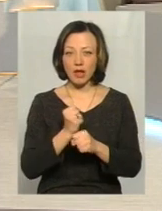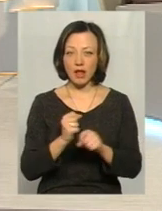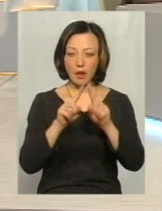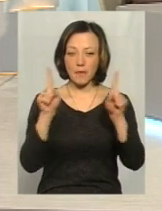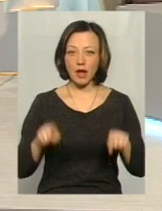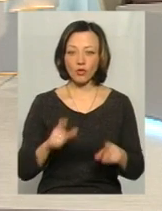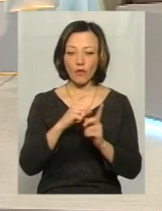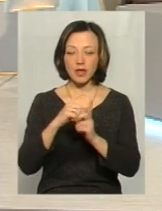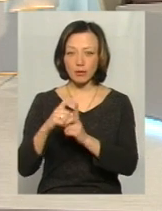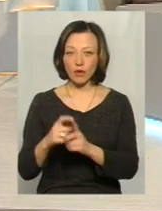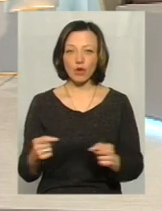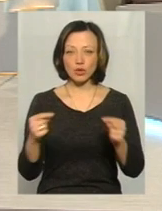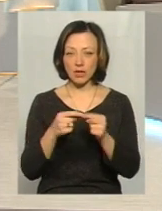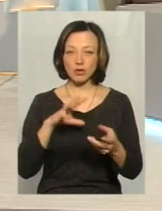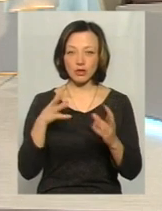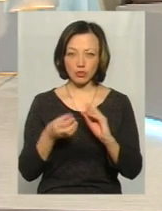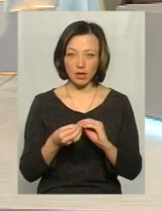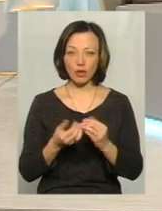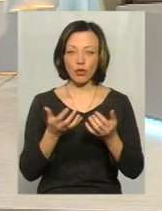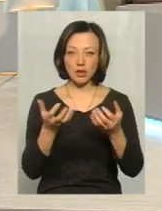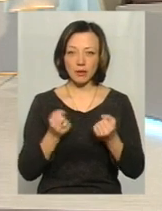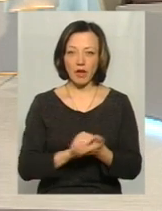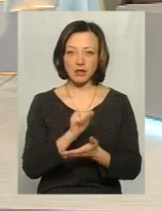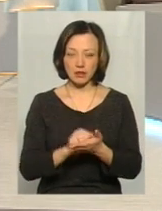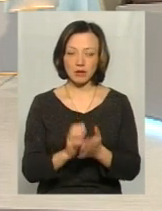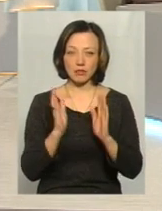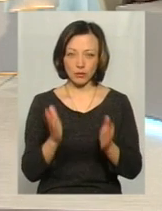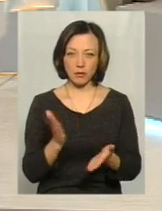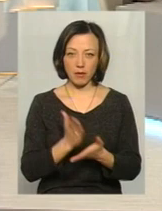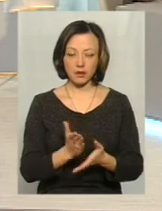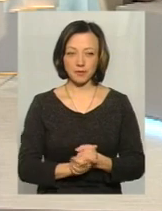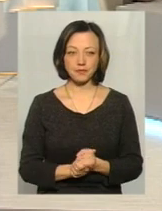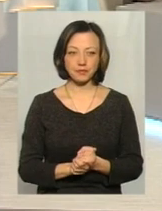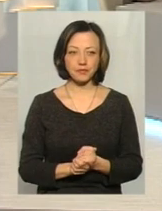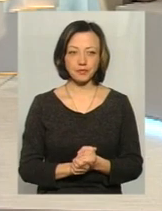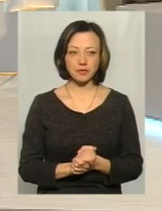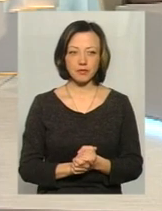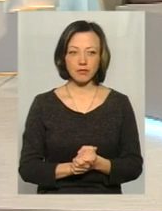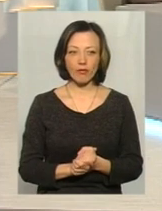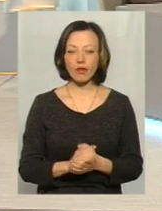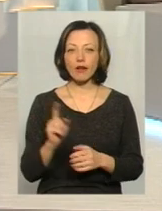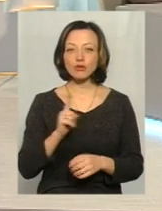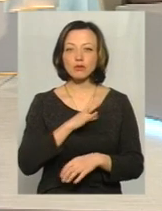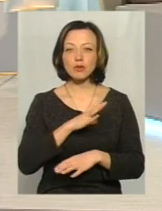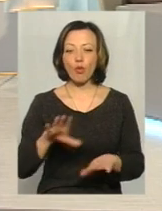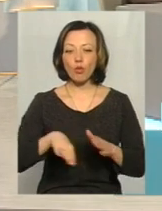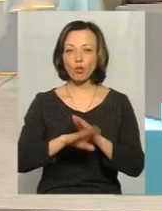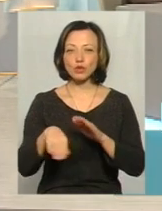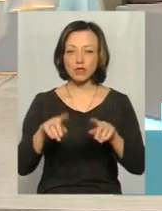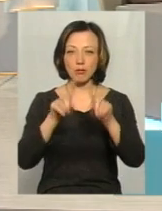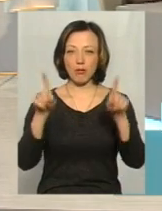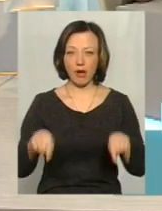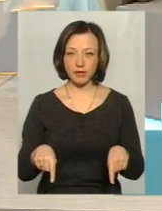відповідей, вона однозначно свій результат для отримання атестату отримає. Але, напевно, єдине, щоб не був пустий бланк.